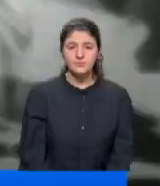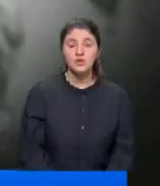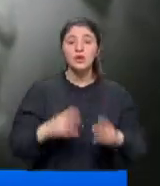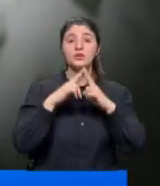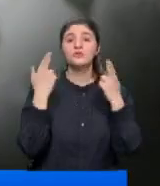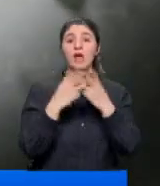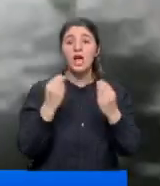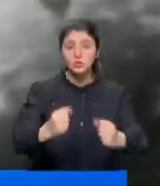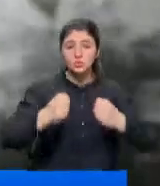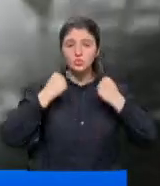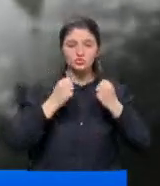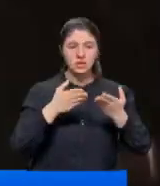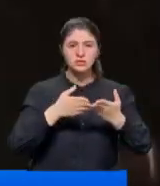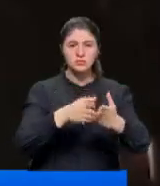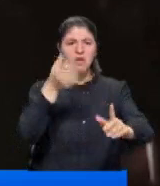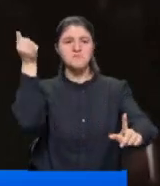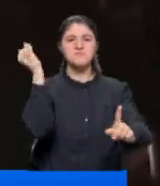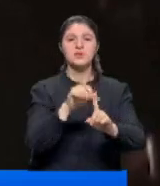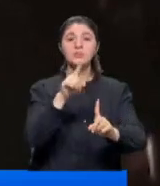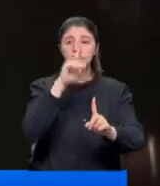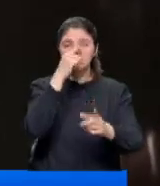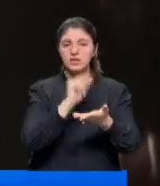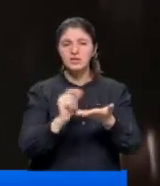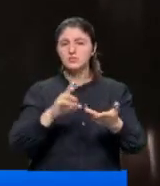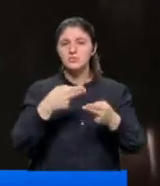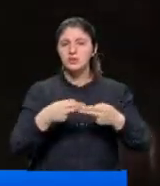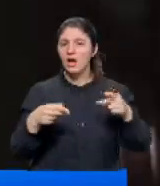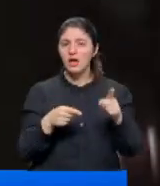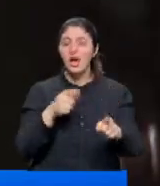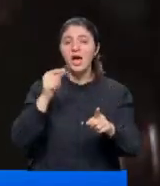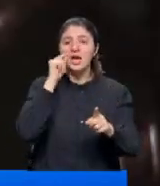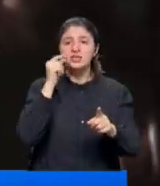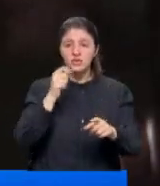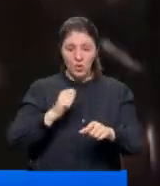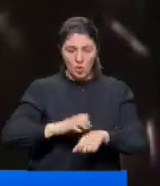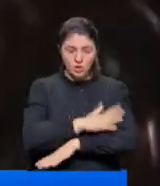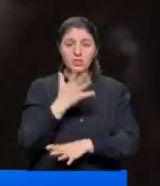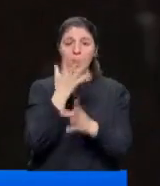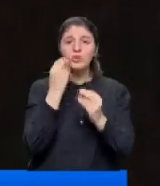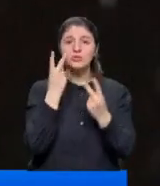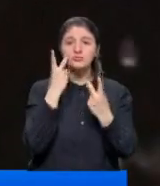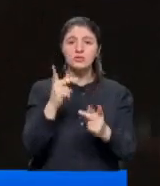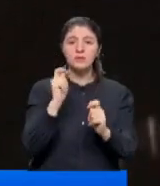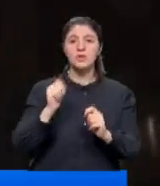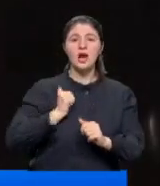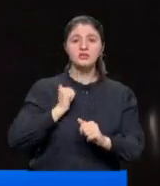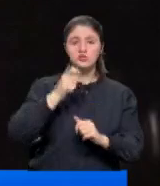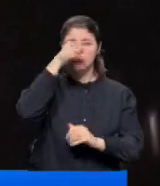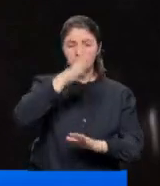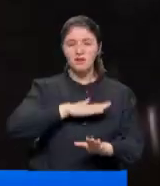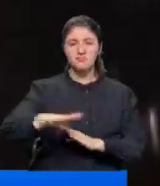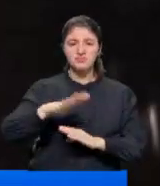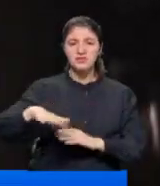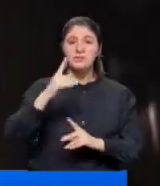dünyanın en güçlü donanmasını yenerek yazılmadı sadece Çanakkale Destanı insanoğlunu ne olduğunu gösterdi Mehmetçik tüm